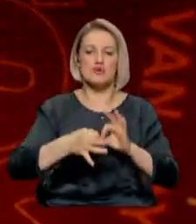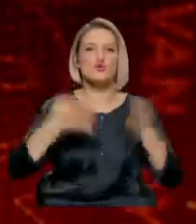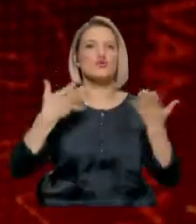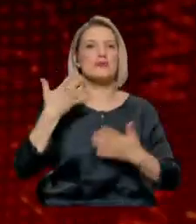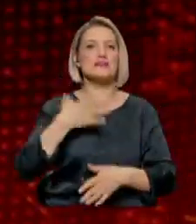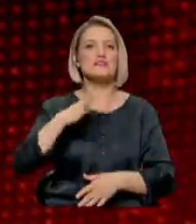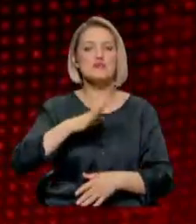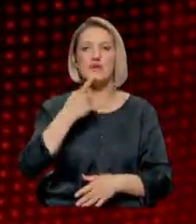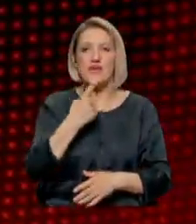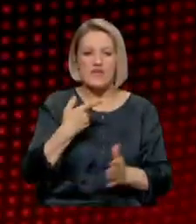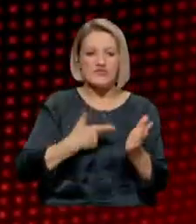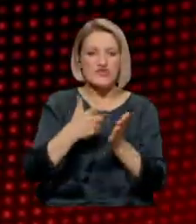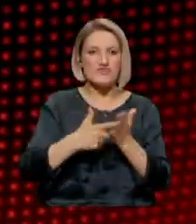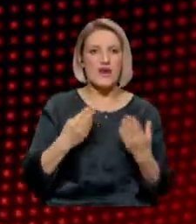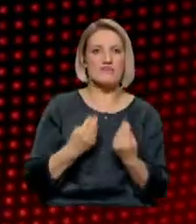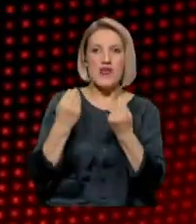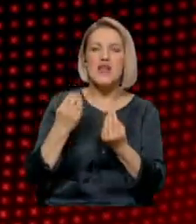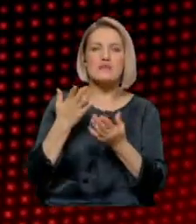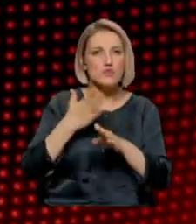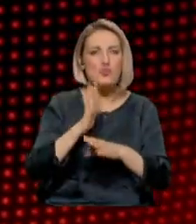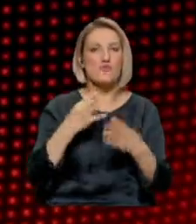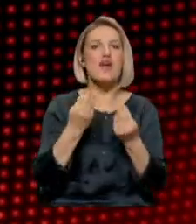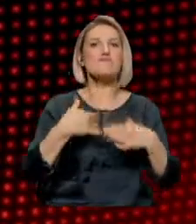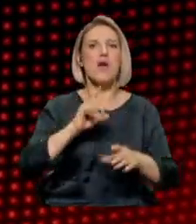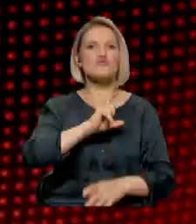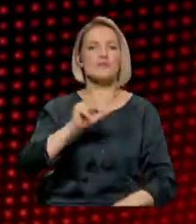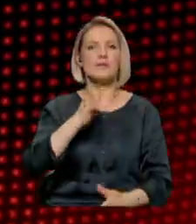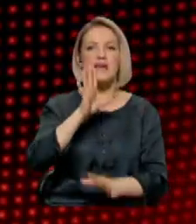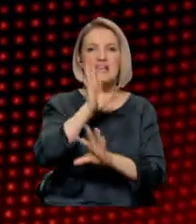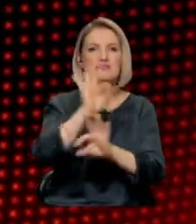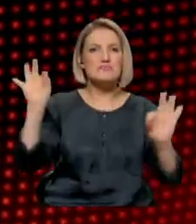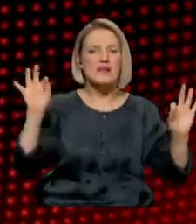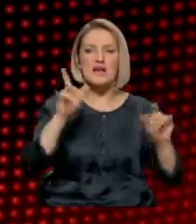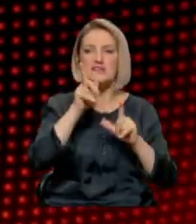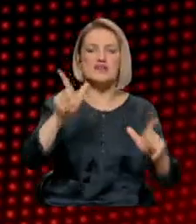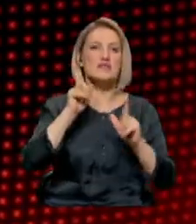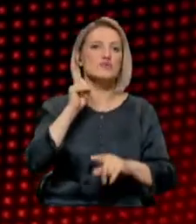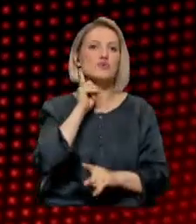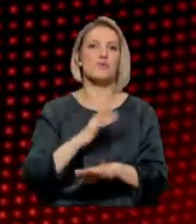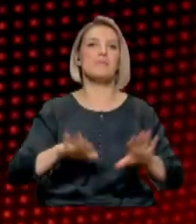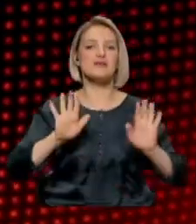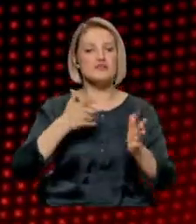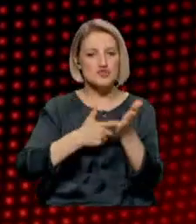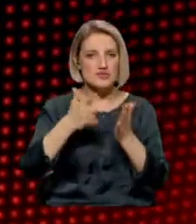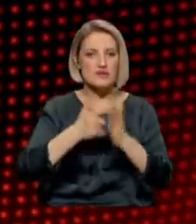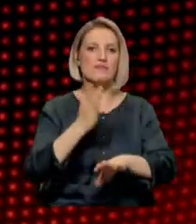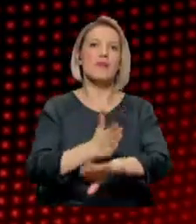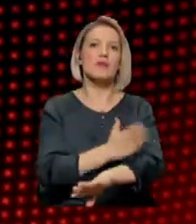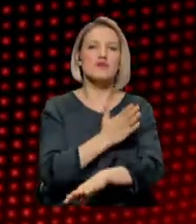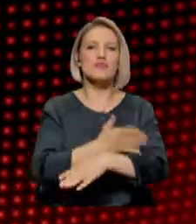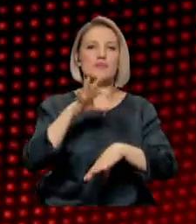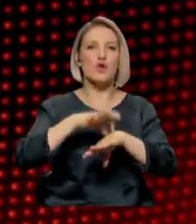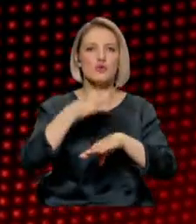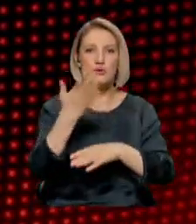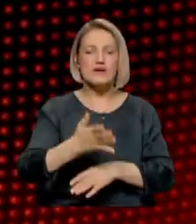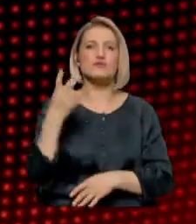istiyoruz diyen çiftçiye verilen, daha doğrusu verilmeyen cevapları. Kimse sesini duymadı sesini. Çiftçinin, vatandaşın,